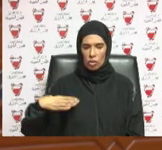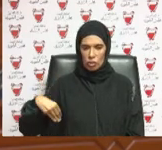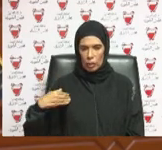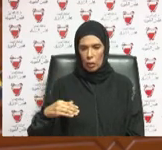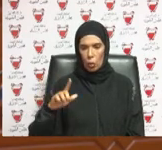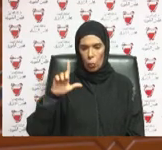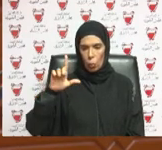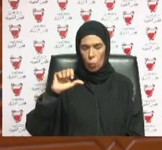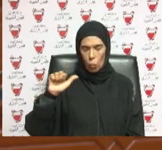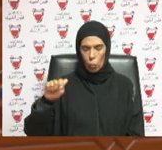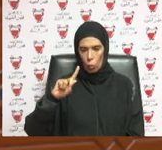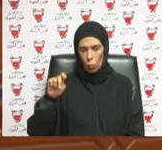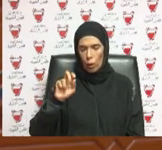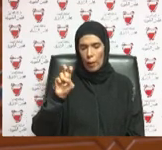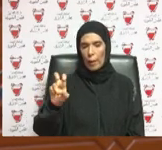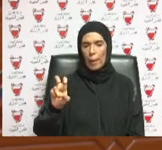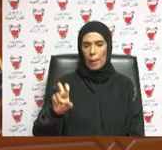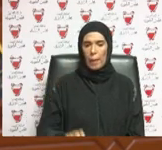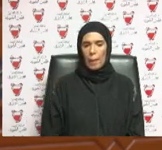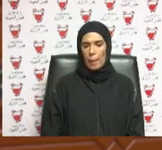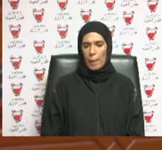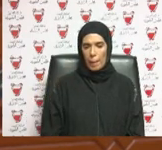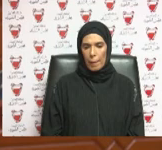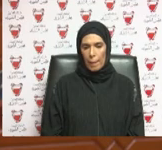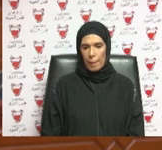الولوة بنت خليفة